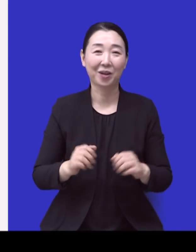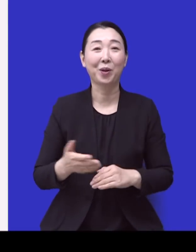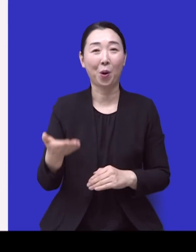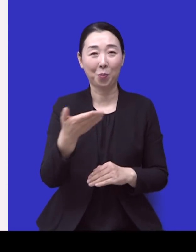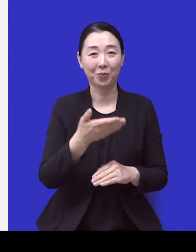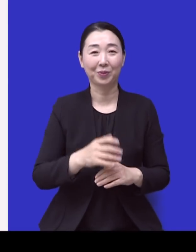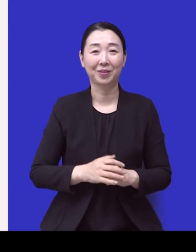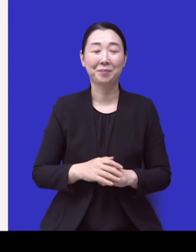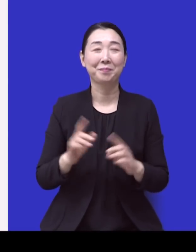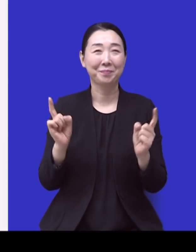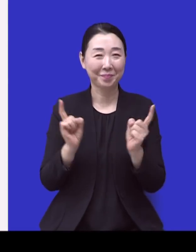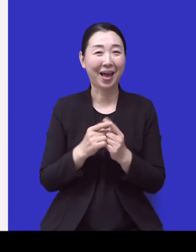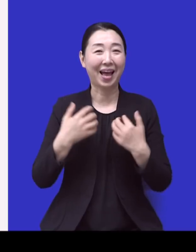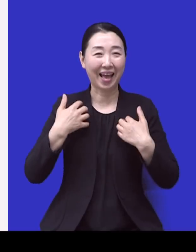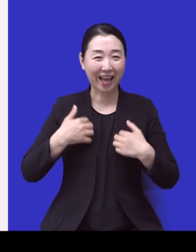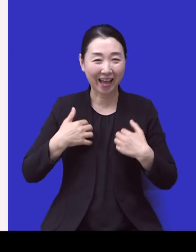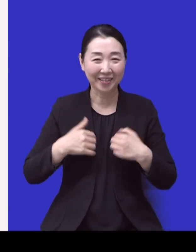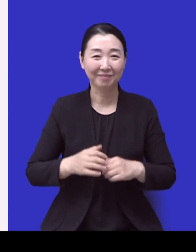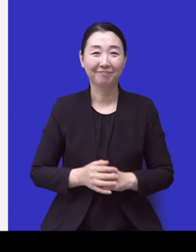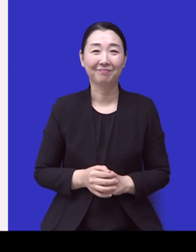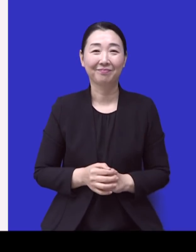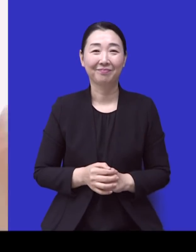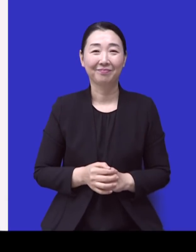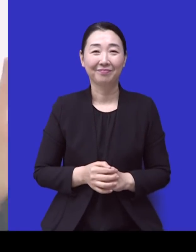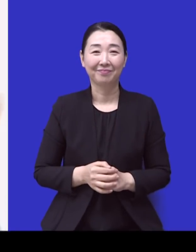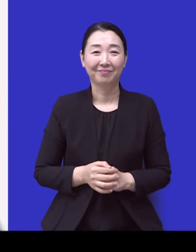안녕하십니까 여러분, 반갑습니다.